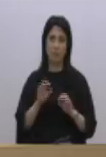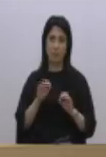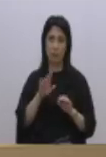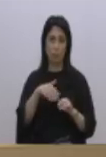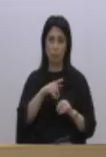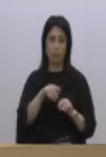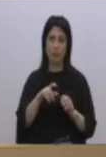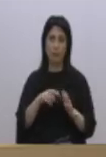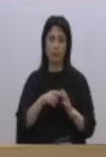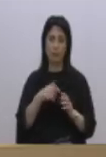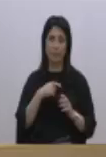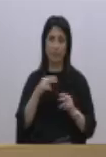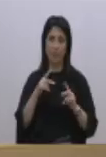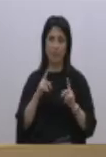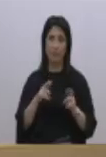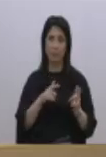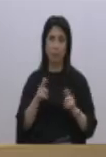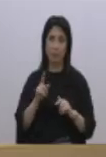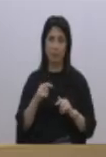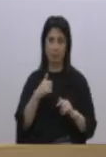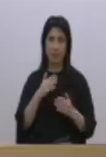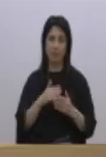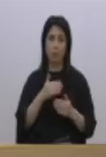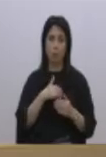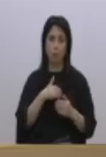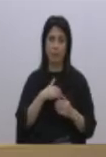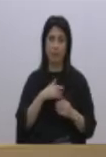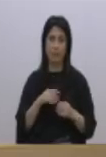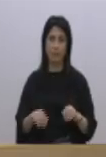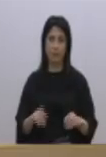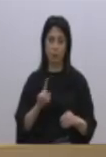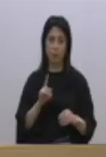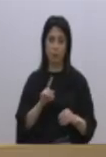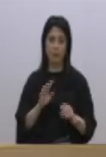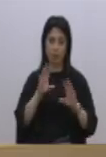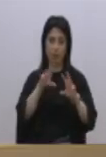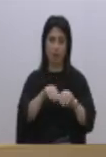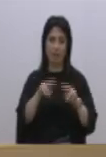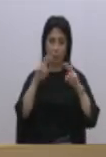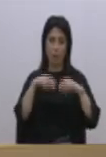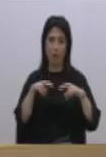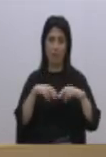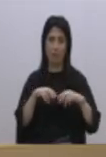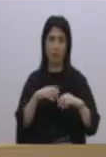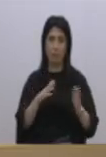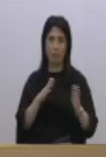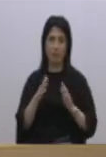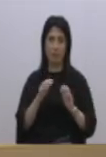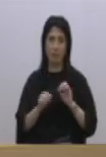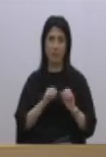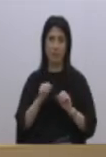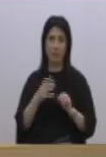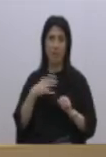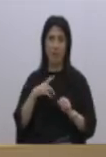ის აქ არ არის დარბაზში მაგრამ მე ვადასტურებ მზაობას რომ მე მაქვს სურვილი რომ ჩავერთო ამ განხილვაში და მე მაქსიმალურად ვეცდები